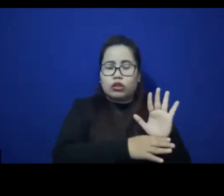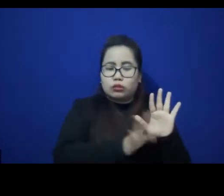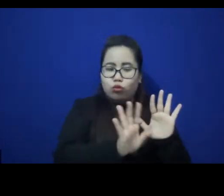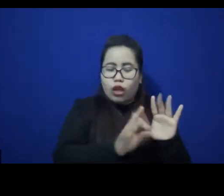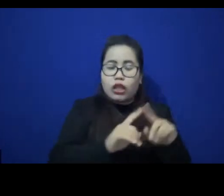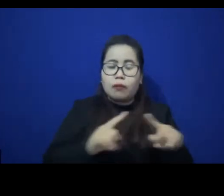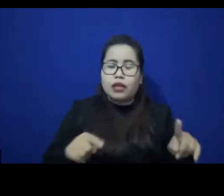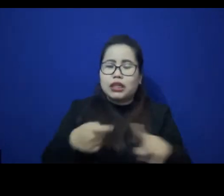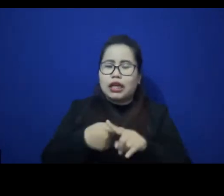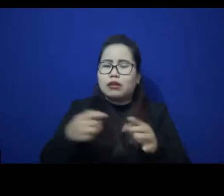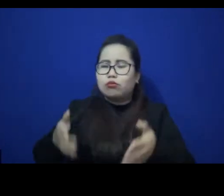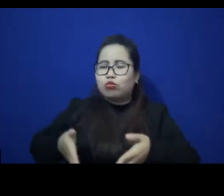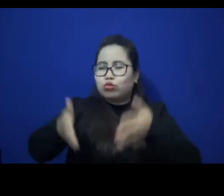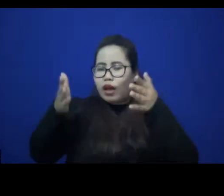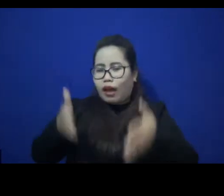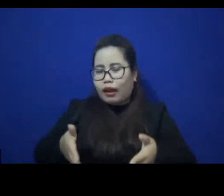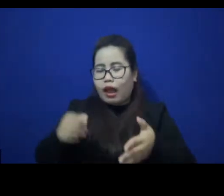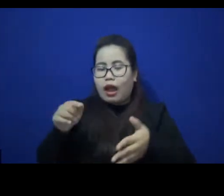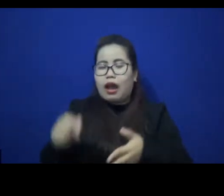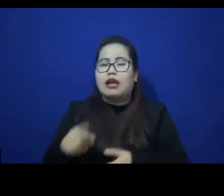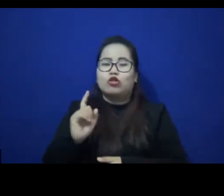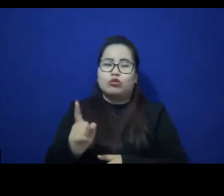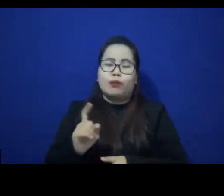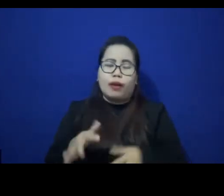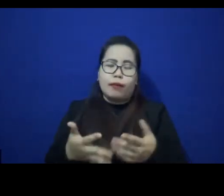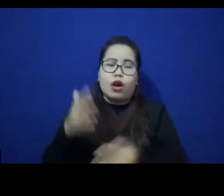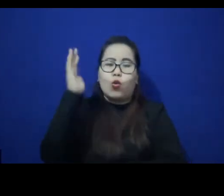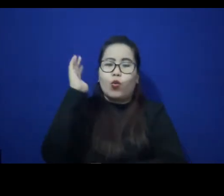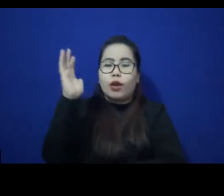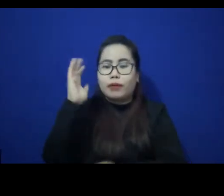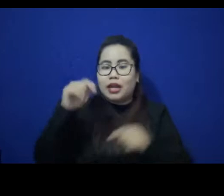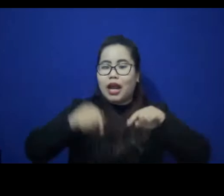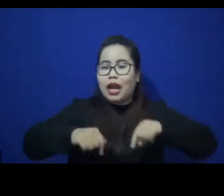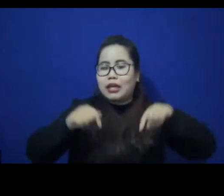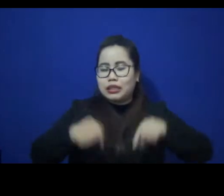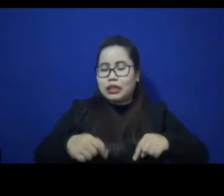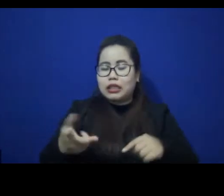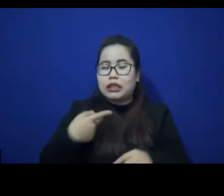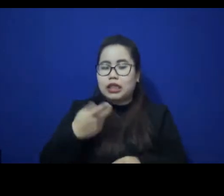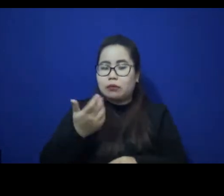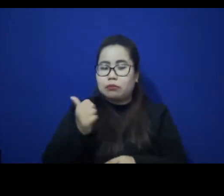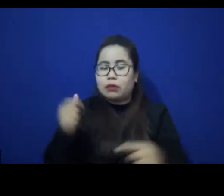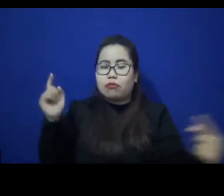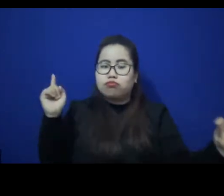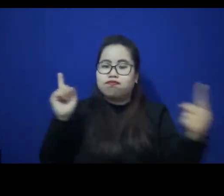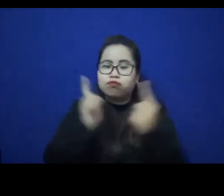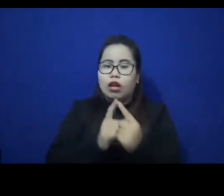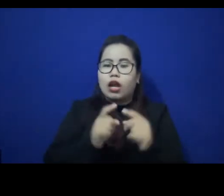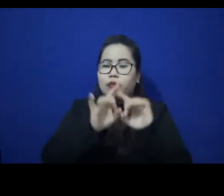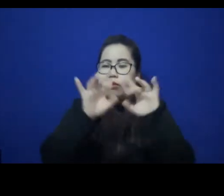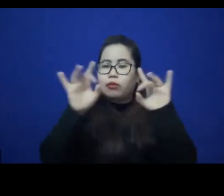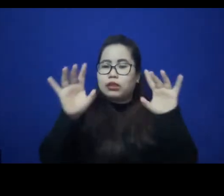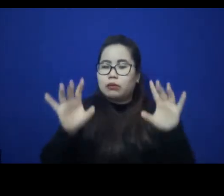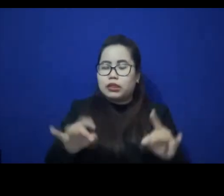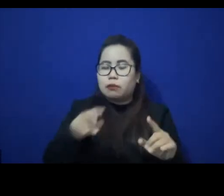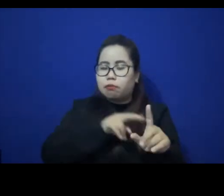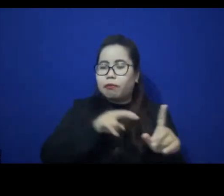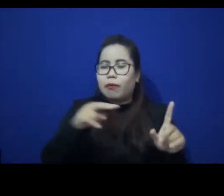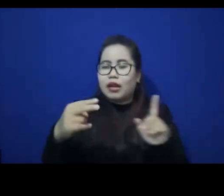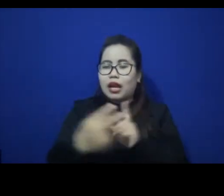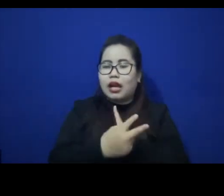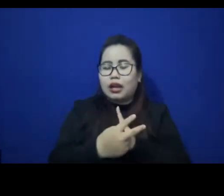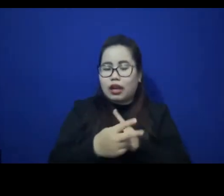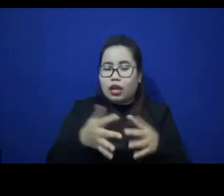juga dari perusahaan nanti Oleh karena itu webinar kali ini kita akan mempertemukan berbagai macam pandangan